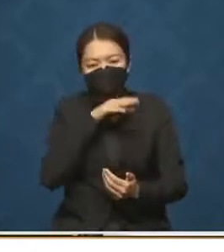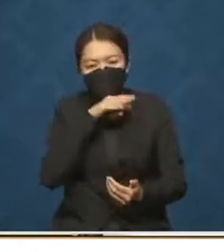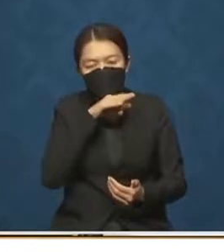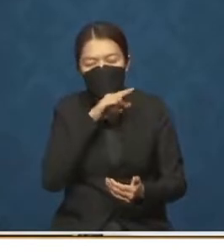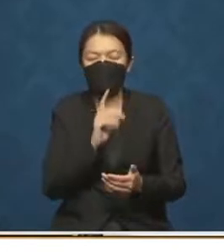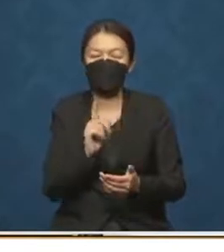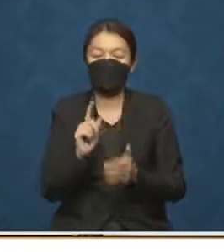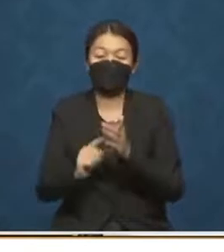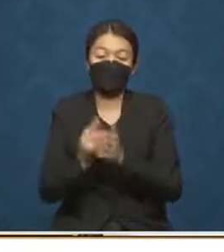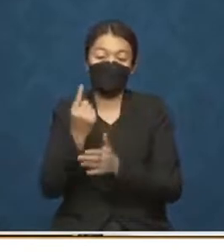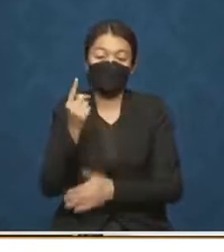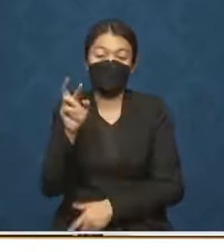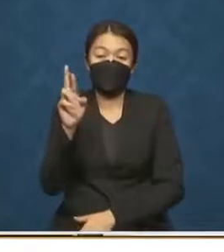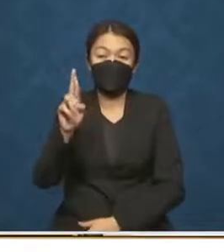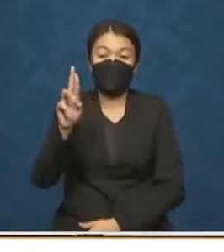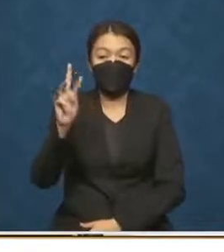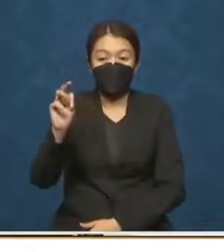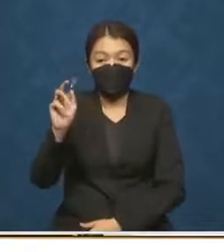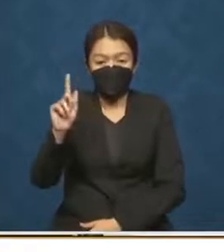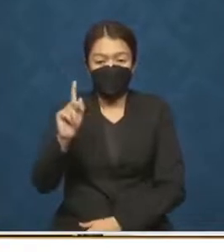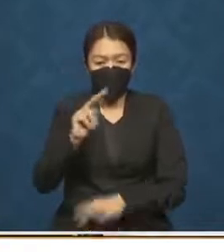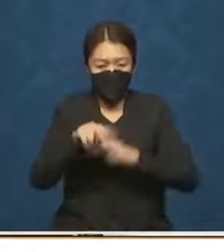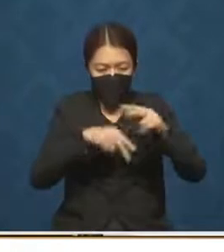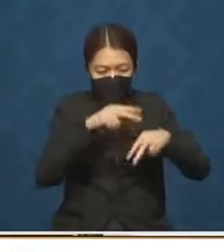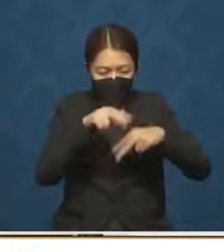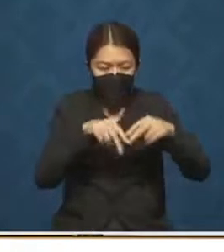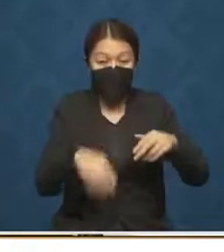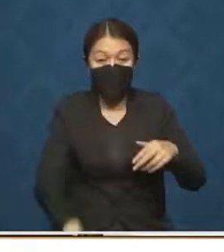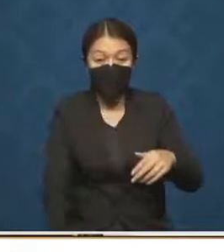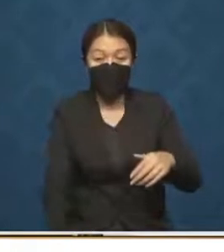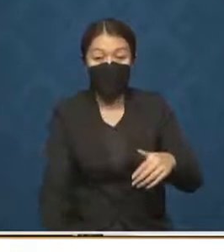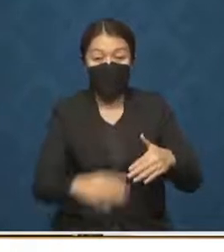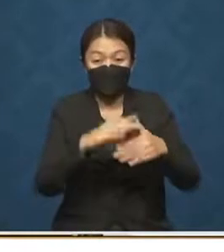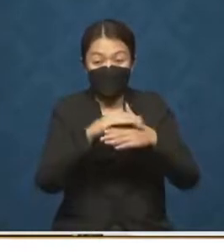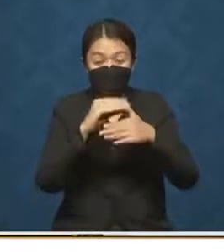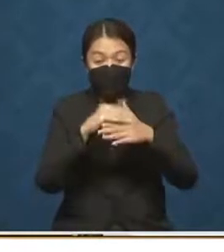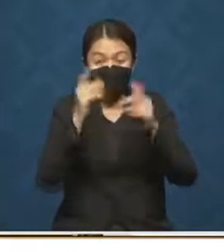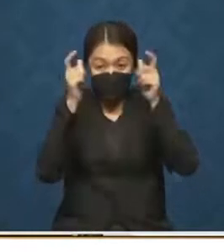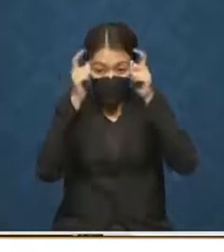ตอน เองดัไป เนื้อ เื